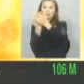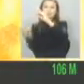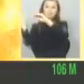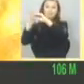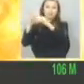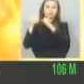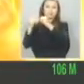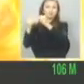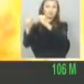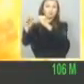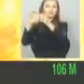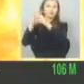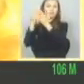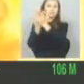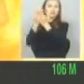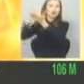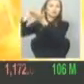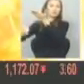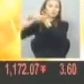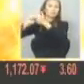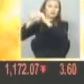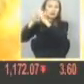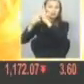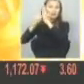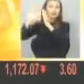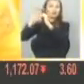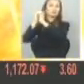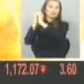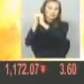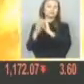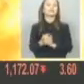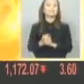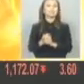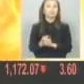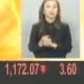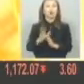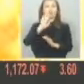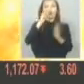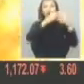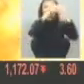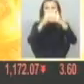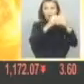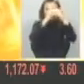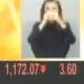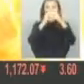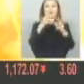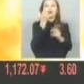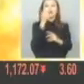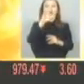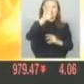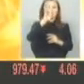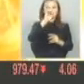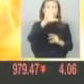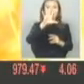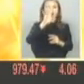อัตราเรื่องของเงินเฟ้อรวมทั้งเศรษฐกิจในประเทศจีนค่ะดาวโจนส์บวกขึ้นไป 71.52 จุดนะคะจากการคาดการณ์ว่